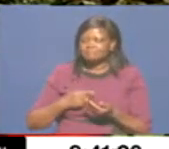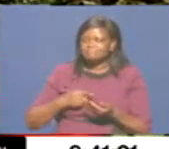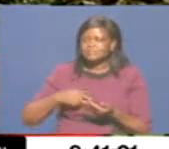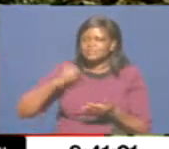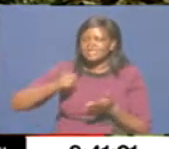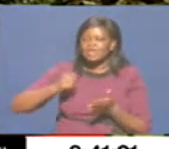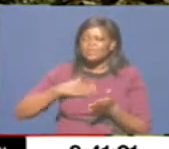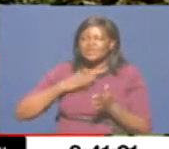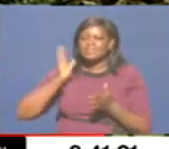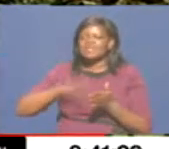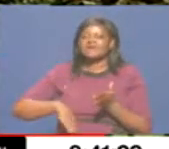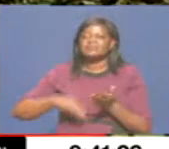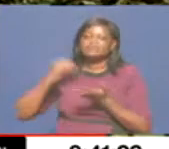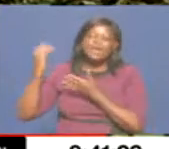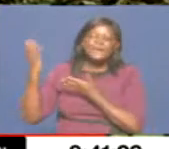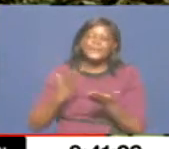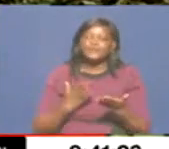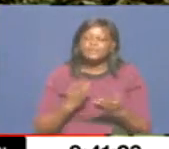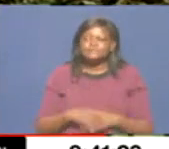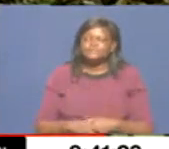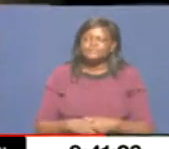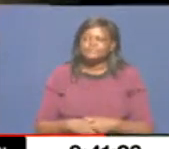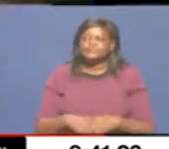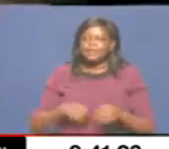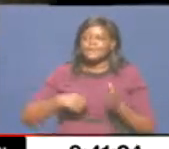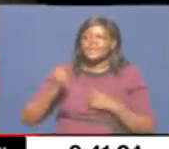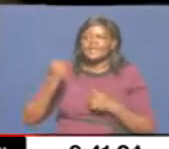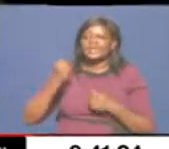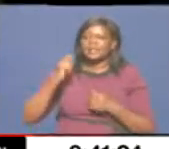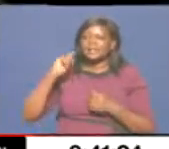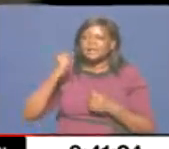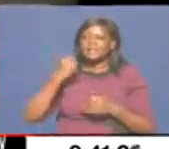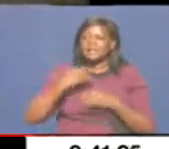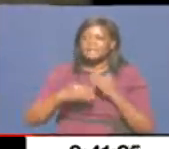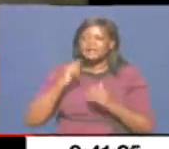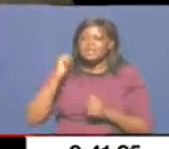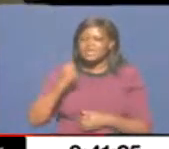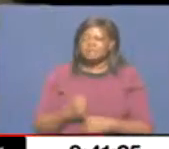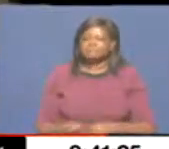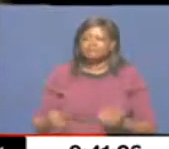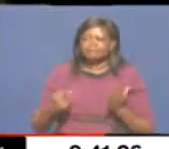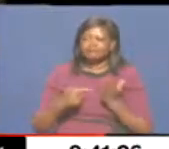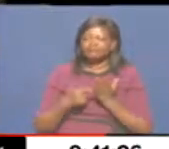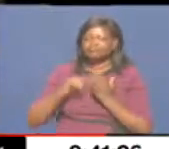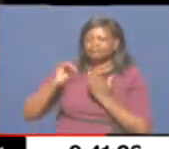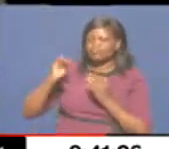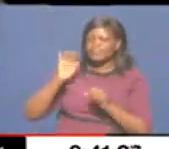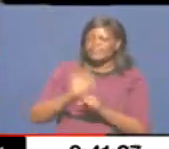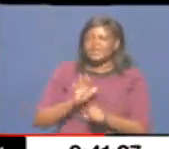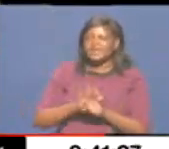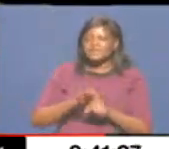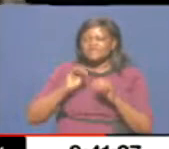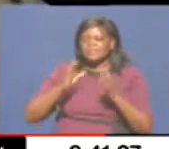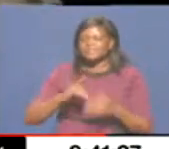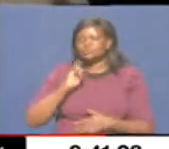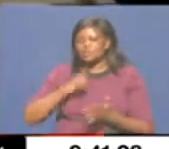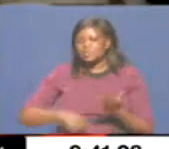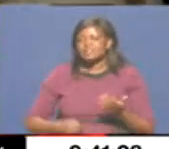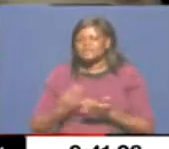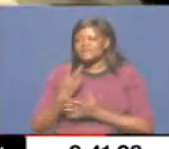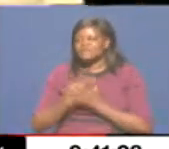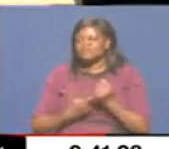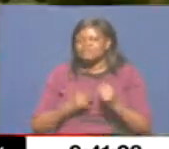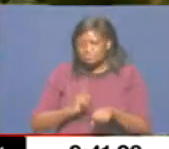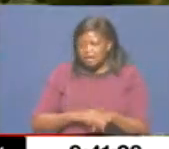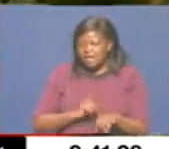badala ya kuimport. Buy Kenya, build Kenya. In Taita Taveta County, most farmers say they have doubled their production in the last